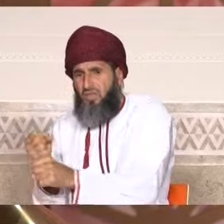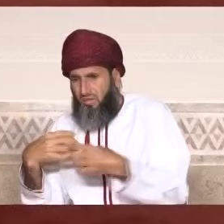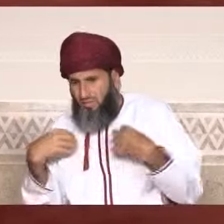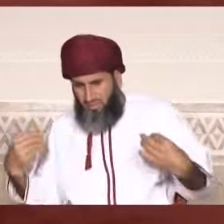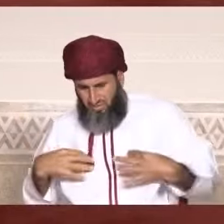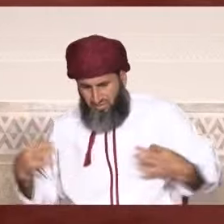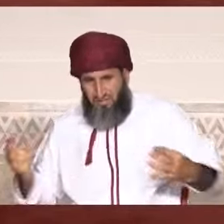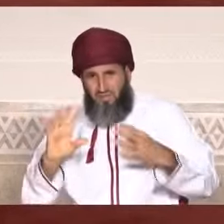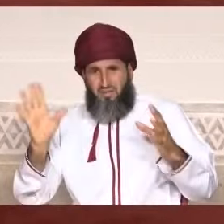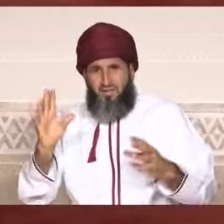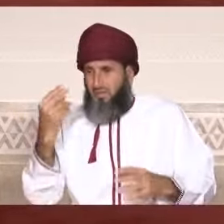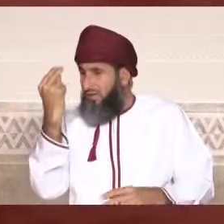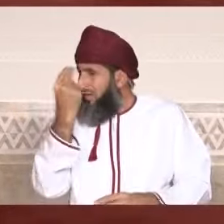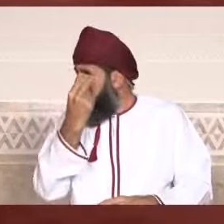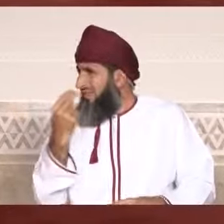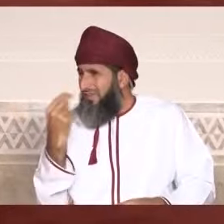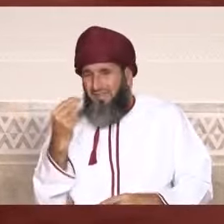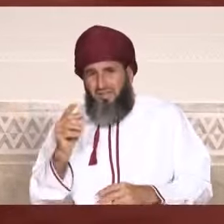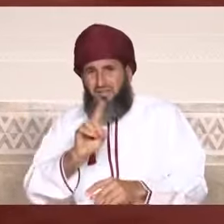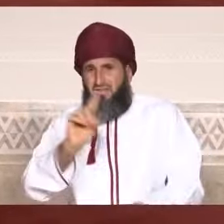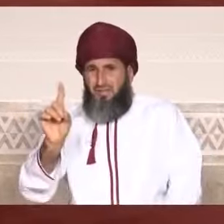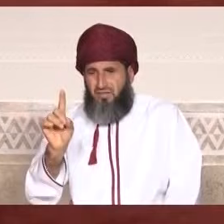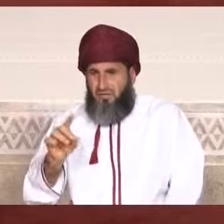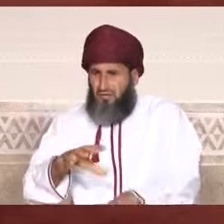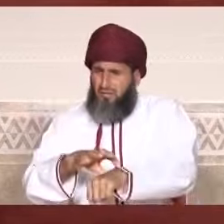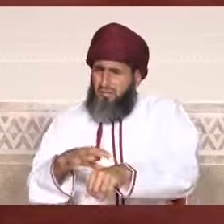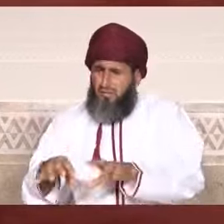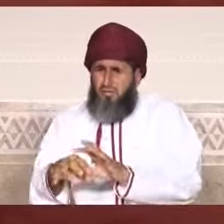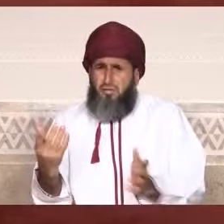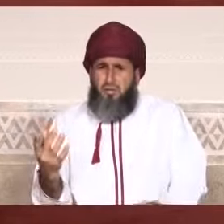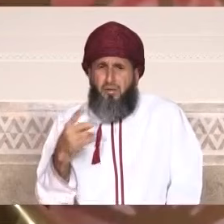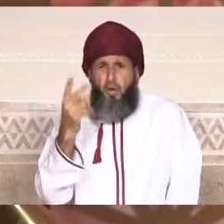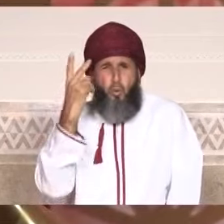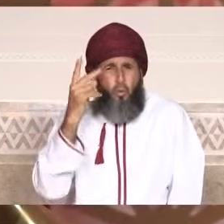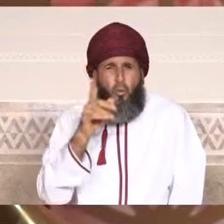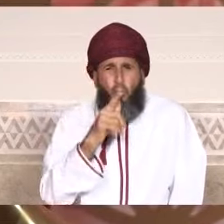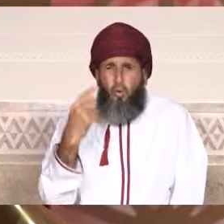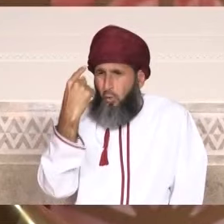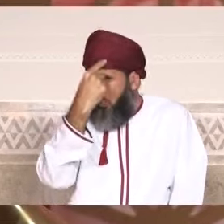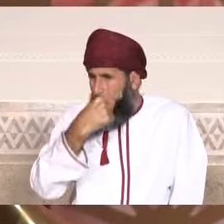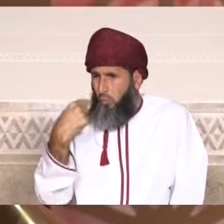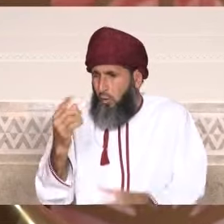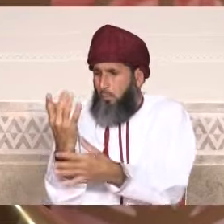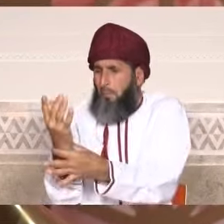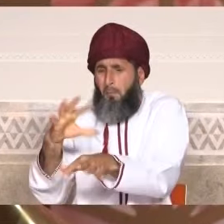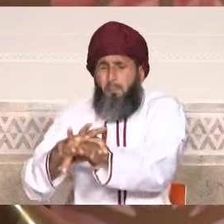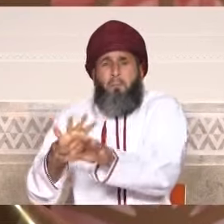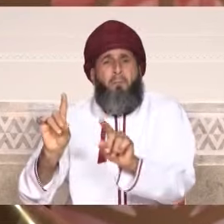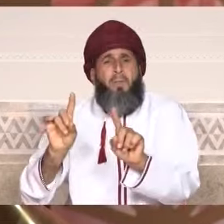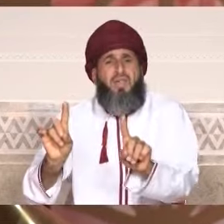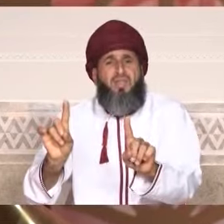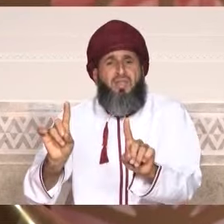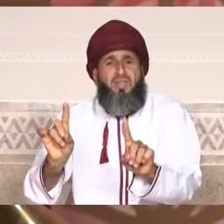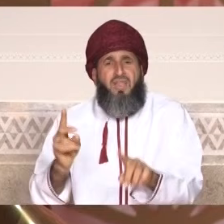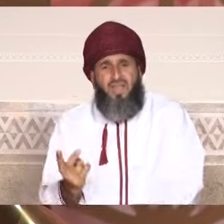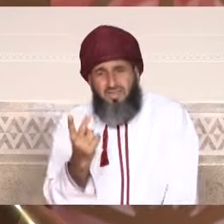زينتها إلا ما ظهر منها، وما ظهر منها عند أهل العلم الوجه والكفان. نعم. في المسألة سبعة